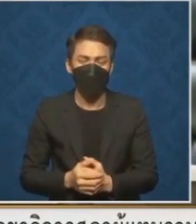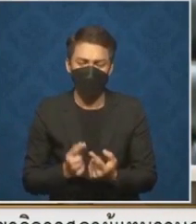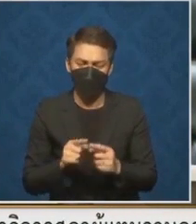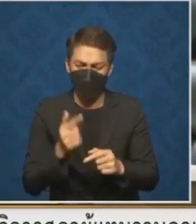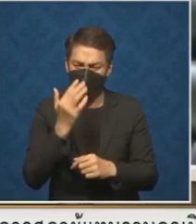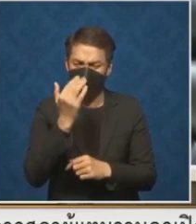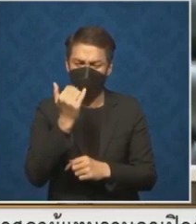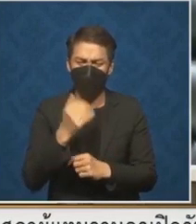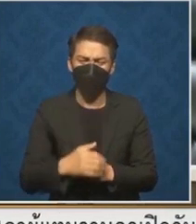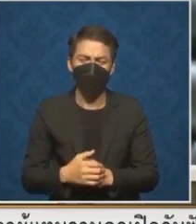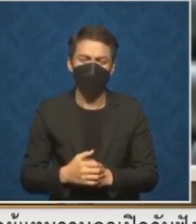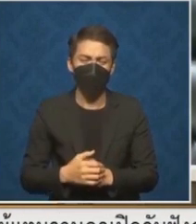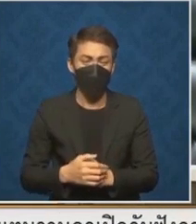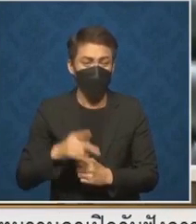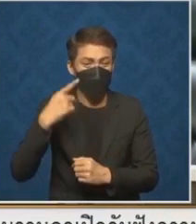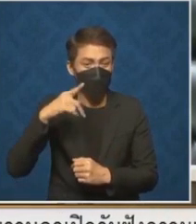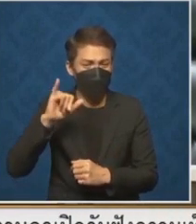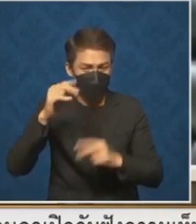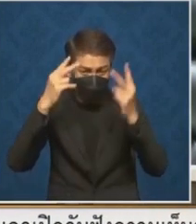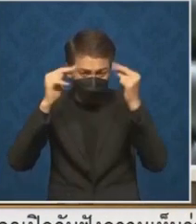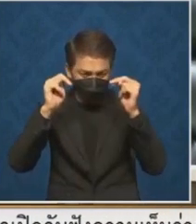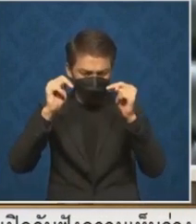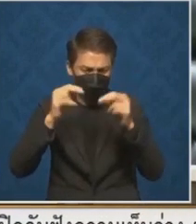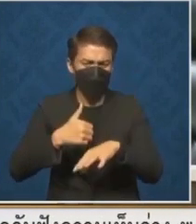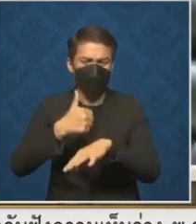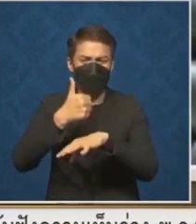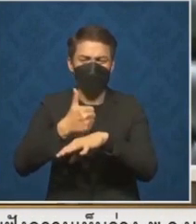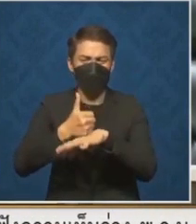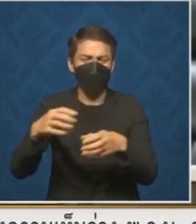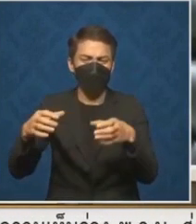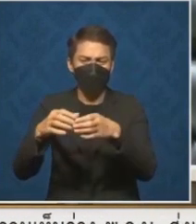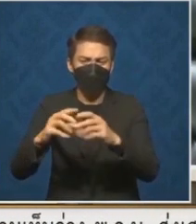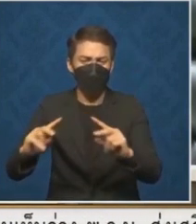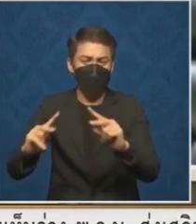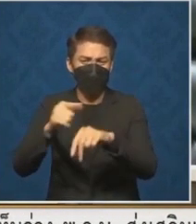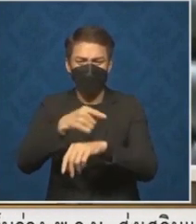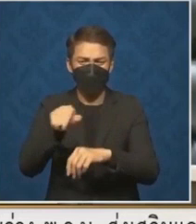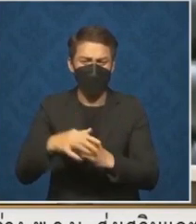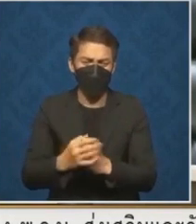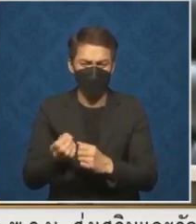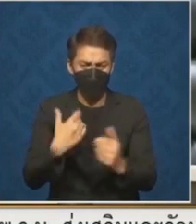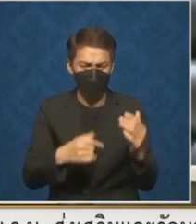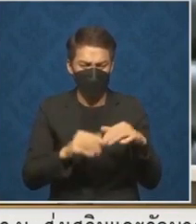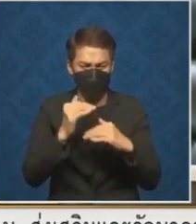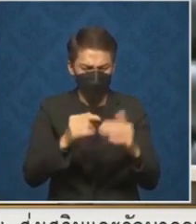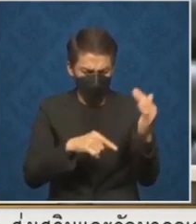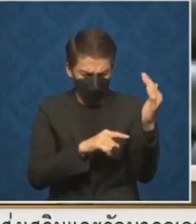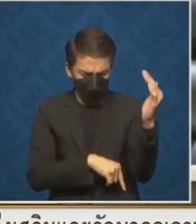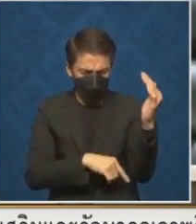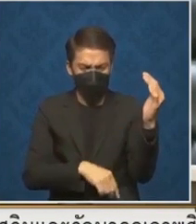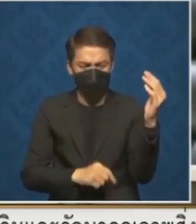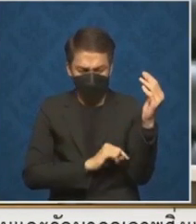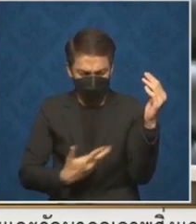าทำไมแทบาลผวนเปัยยุที่กับคณะจึงทำให้สามจัหวัดที่ยากจนทีสุด